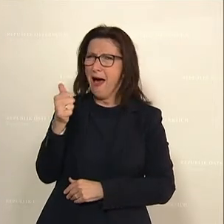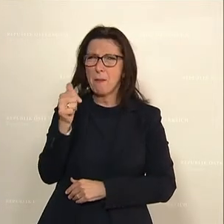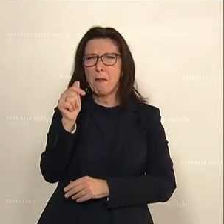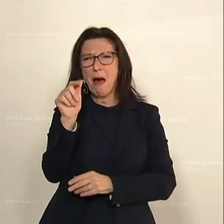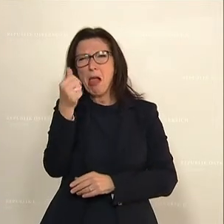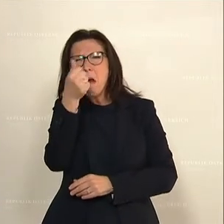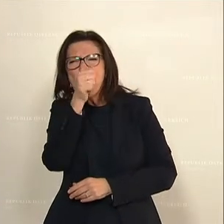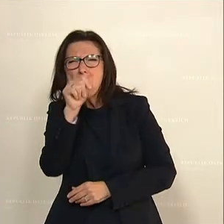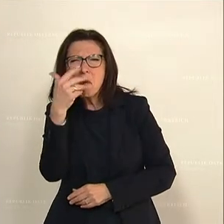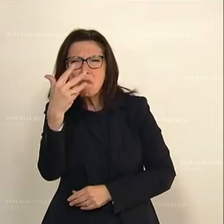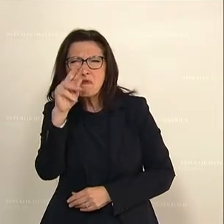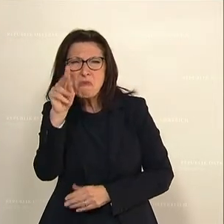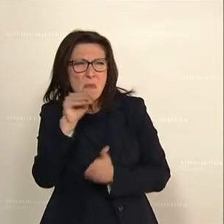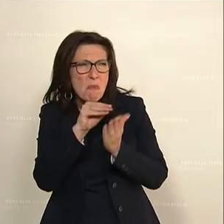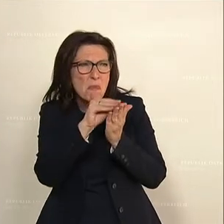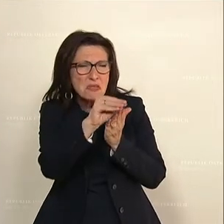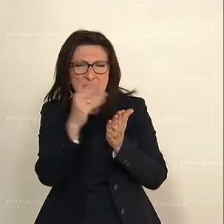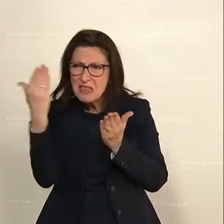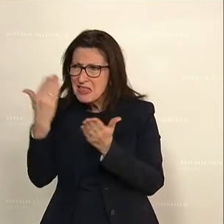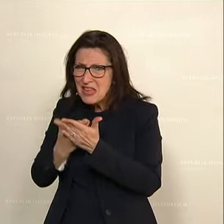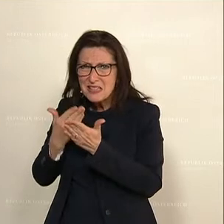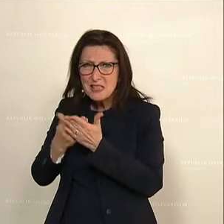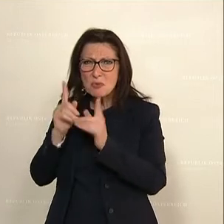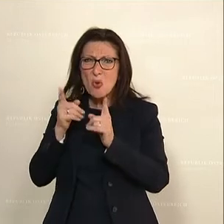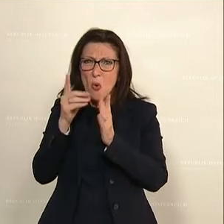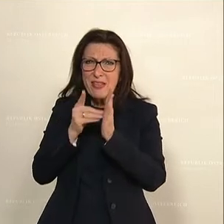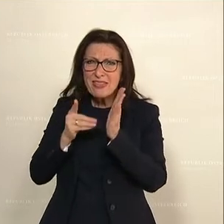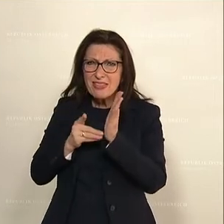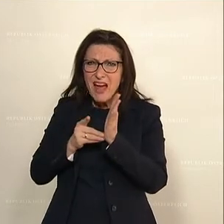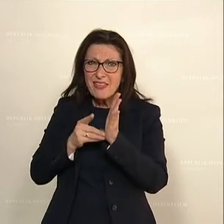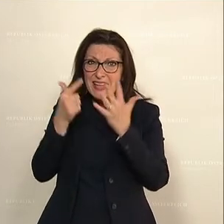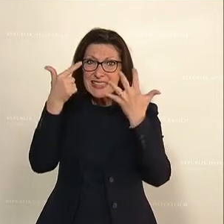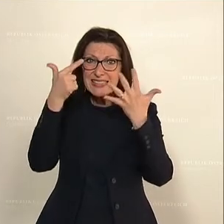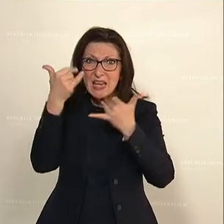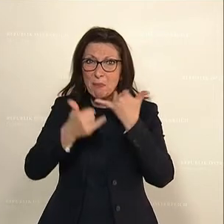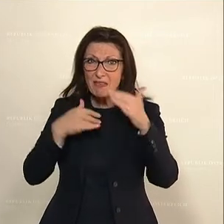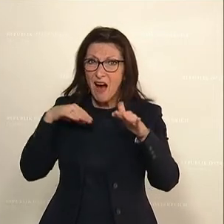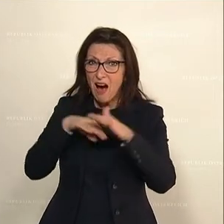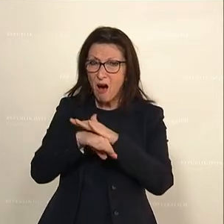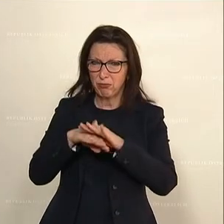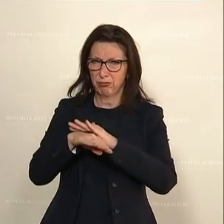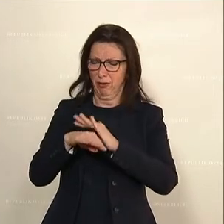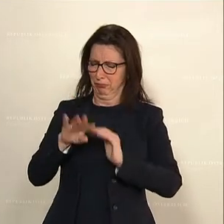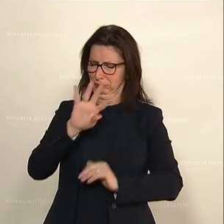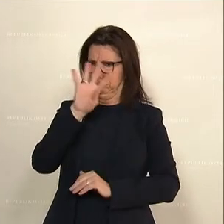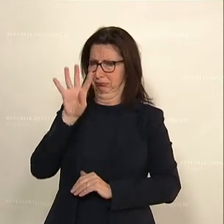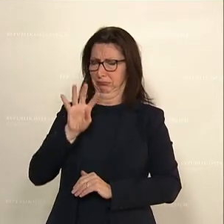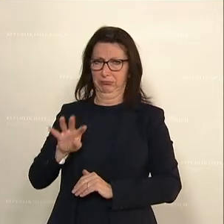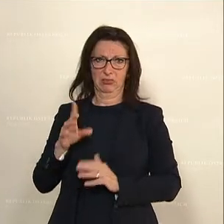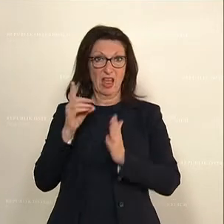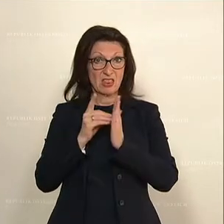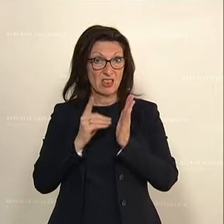von 150 Euro diese Daten 7 Jahre vorrätig halten wollen. Ein